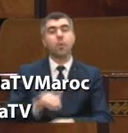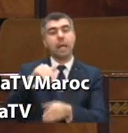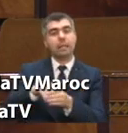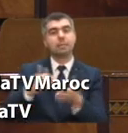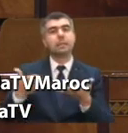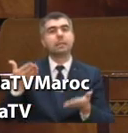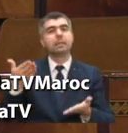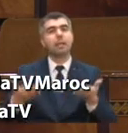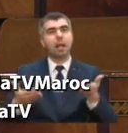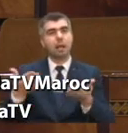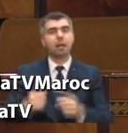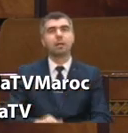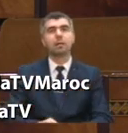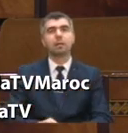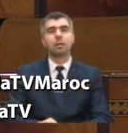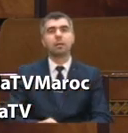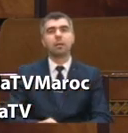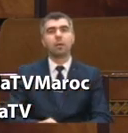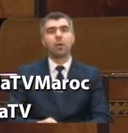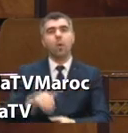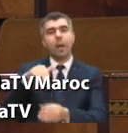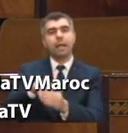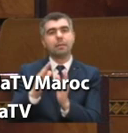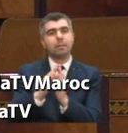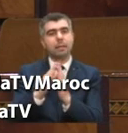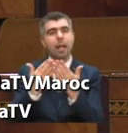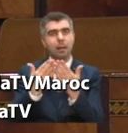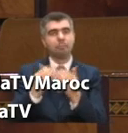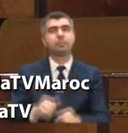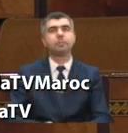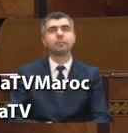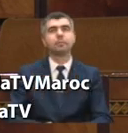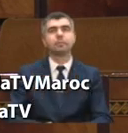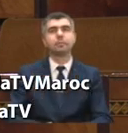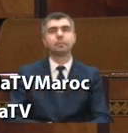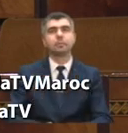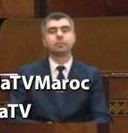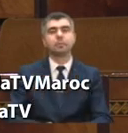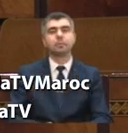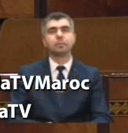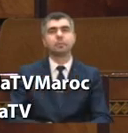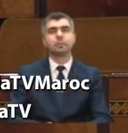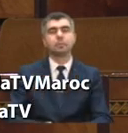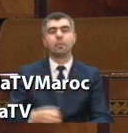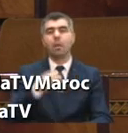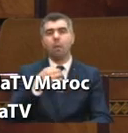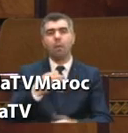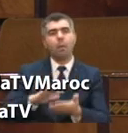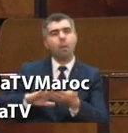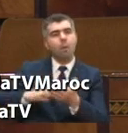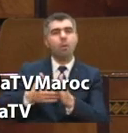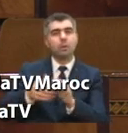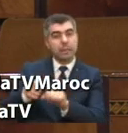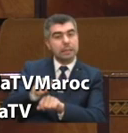الوحدة والتعادلية، والمجموعة النيابية للتقدم والاشتراكية، في هذا الإطار ديال التعبئة الوطنية